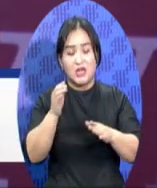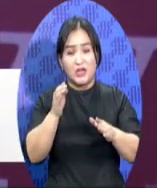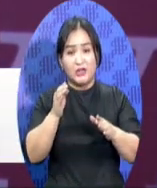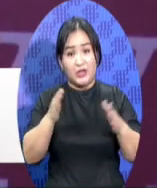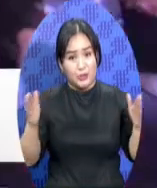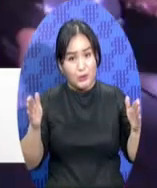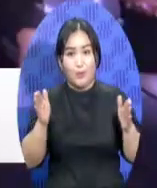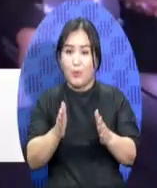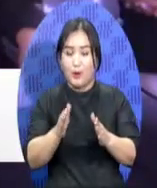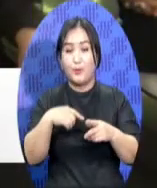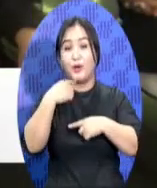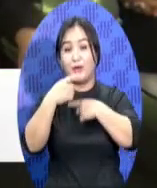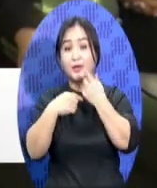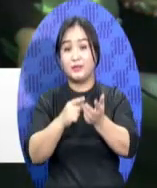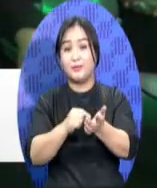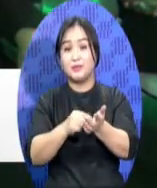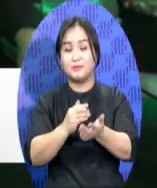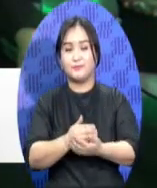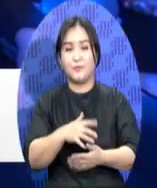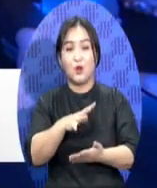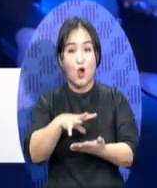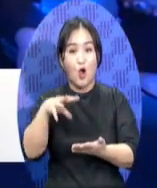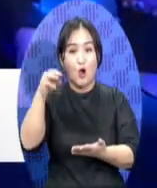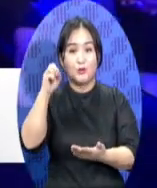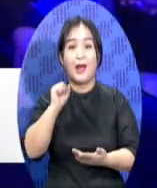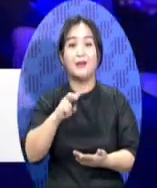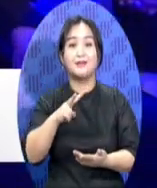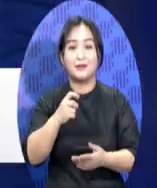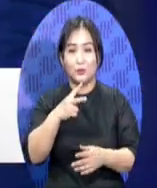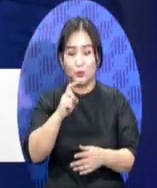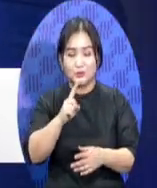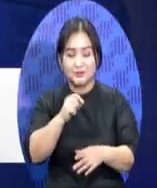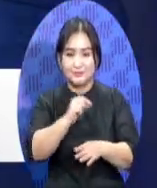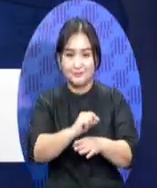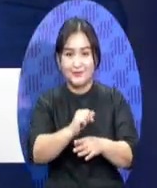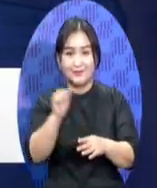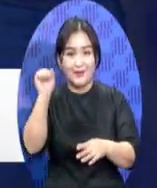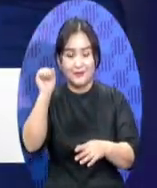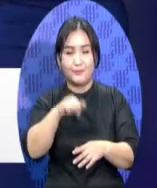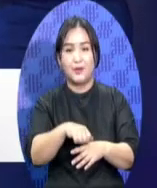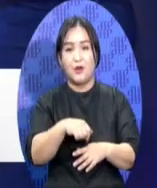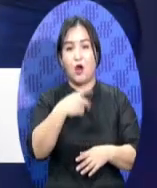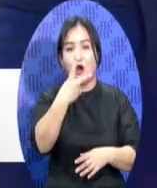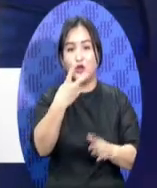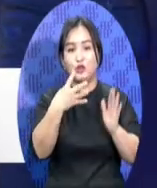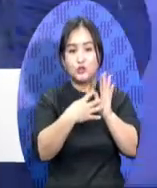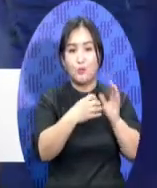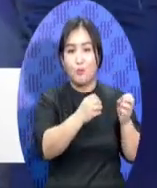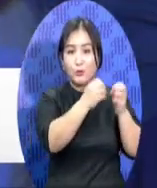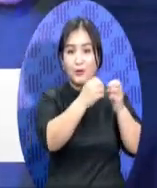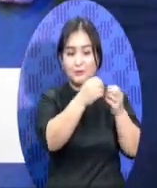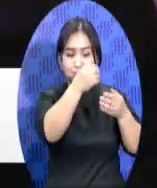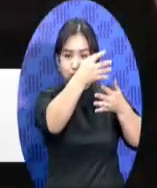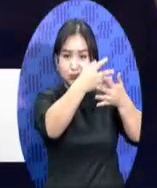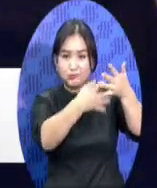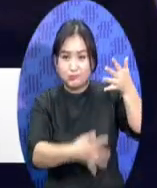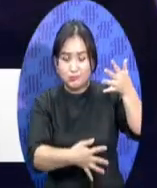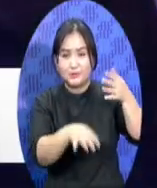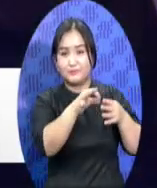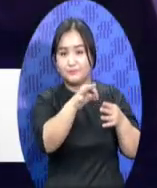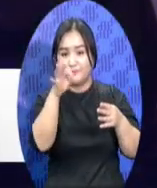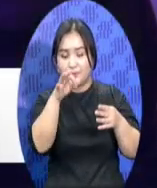ярих хэрэгтэй байсан. Оюутнууд Алтан үзэг наадмын телевизийн нэвтрүүлгийн төрөлд 29 бүтээл ирүүлсэн байна. Шүүгчдийн бүрэлдэхүүн, нэвтрүүлгийн